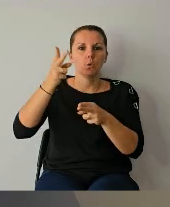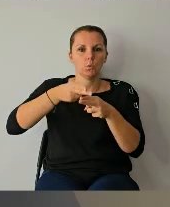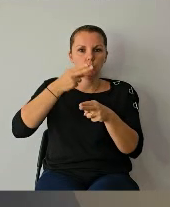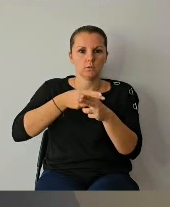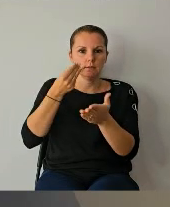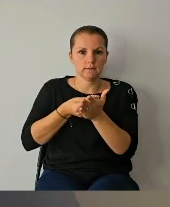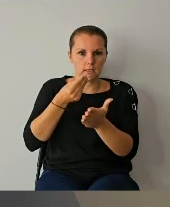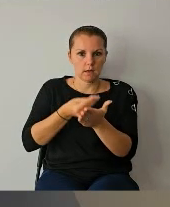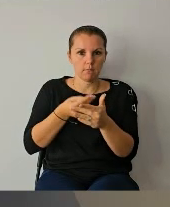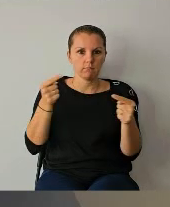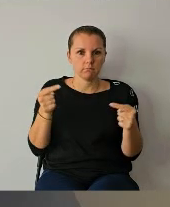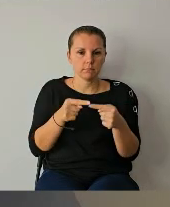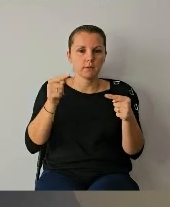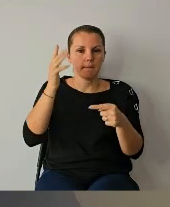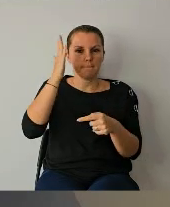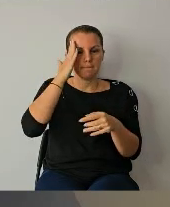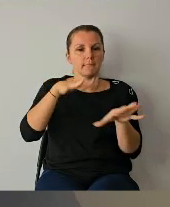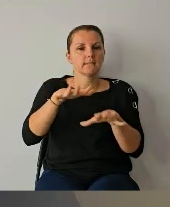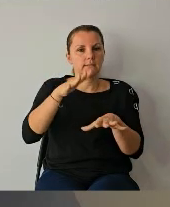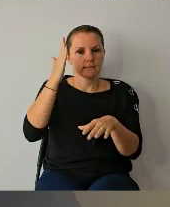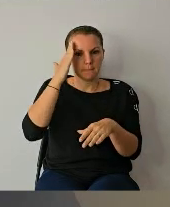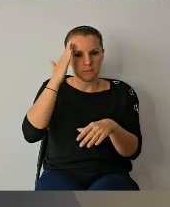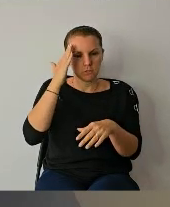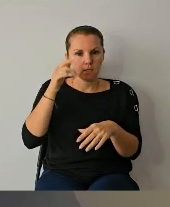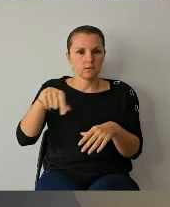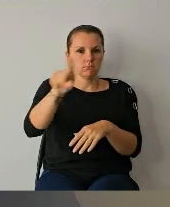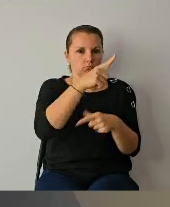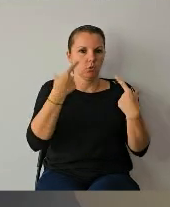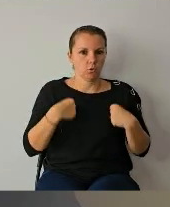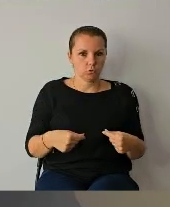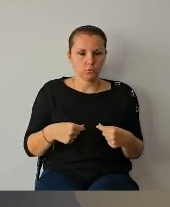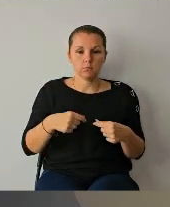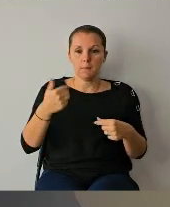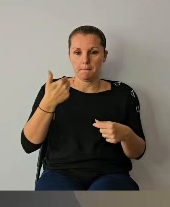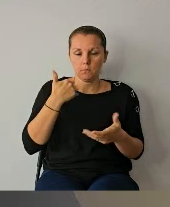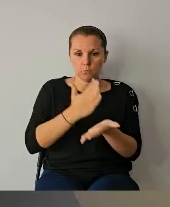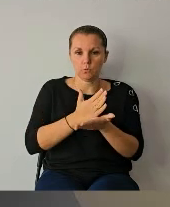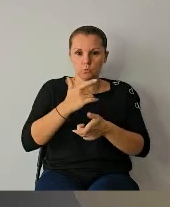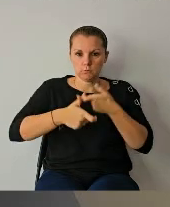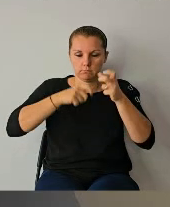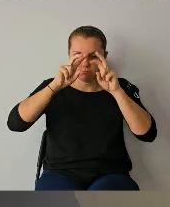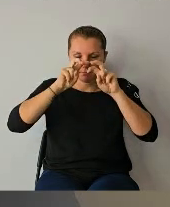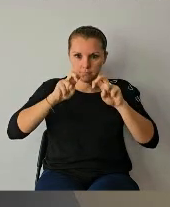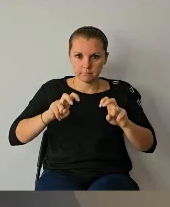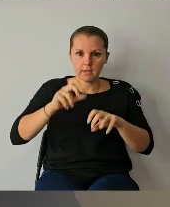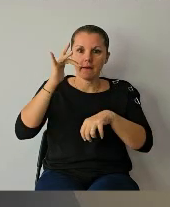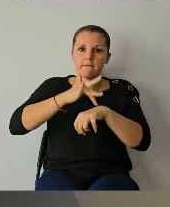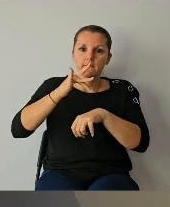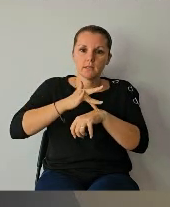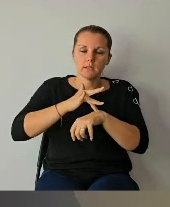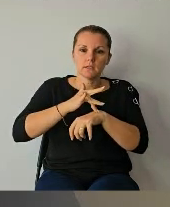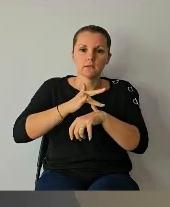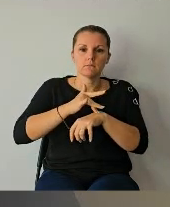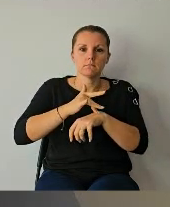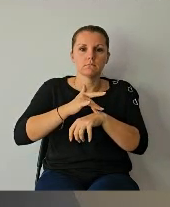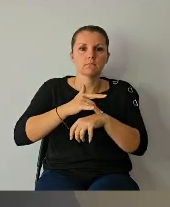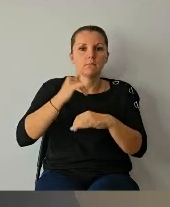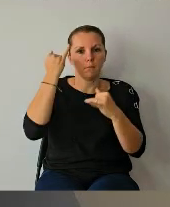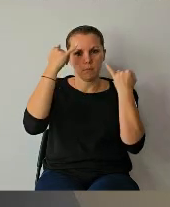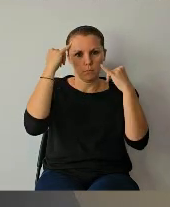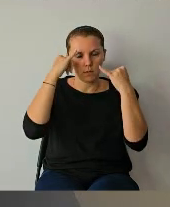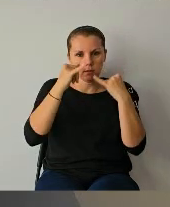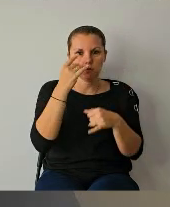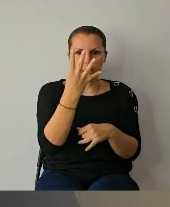miejscem zamieszkania pracowników. Dokonano analizy złożonych oświadczeń majątkowych i w wyniku tej analizy stwierdzono nieprawidłowości u